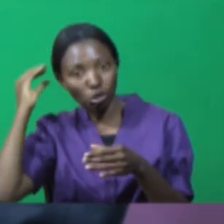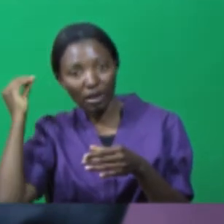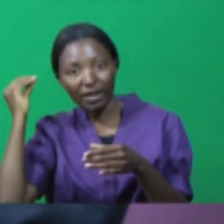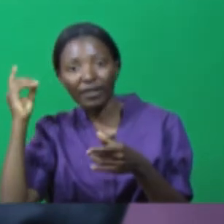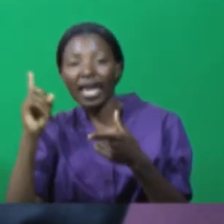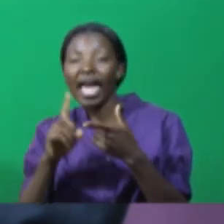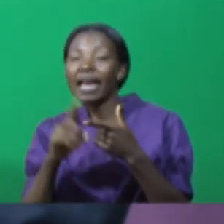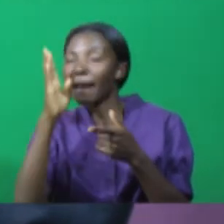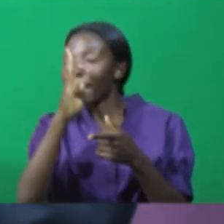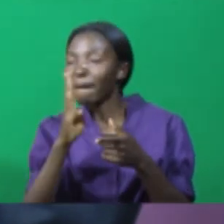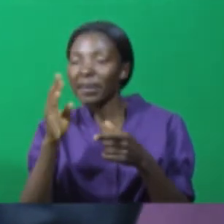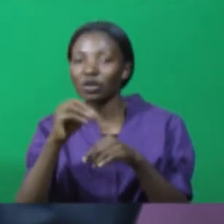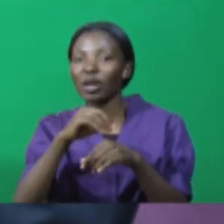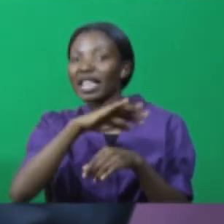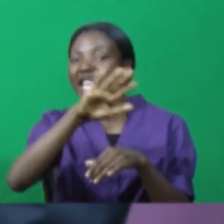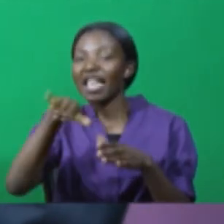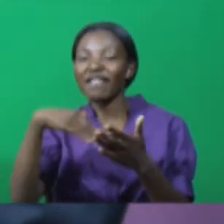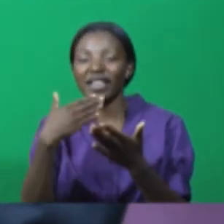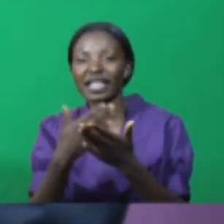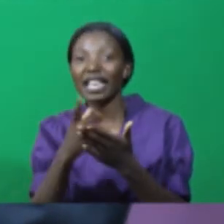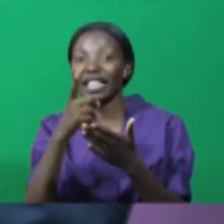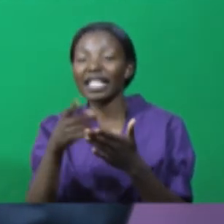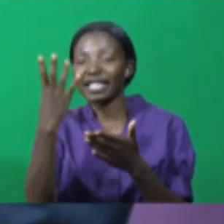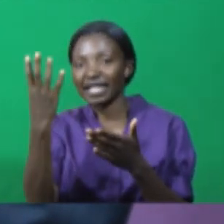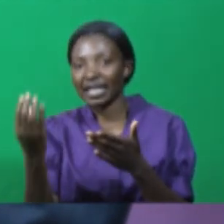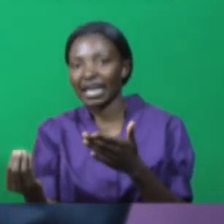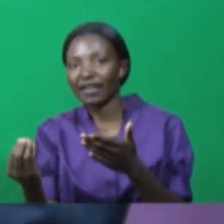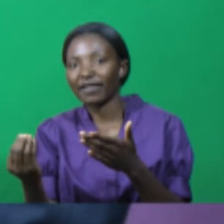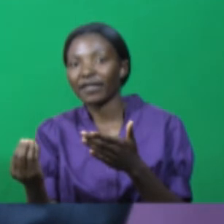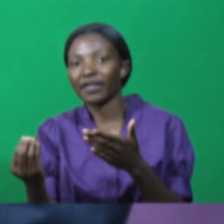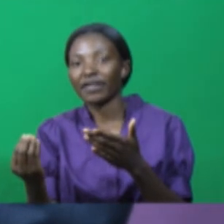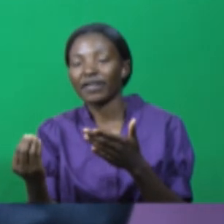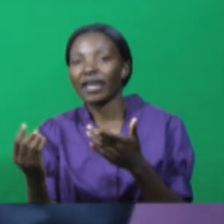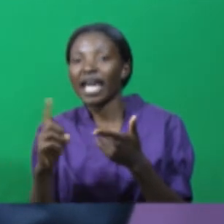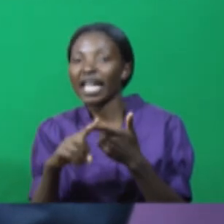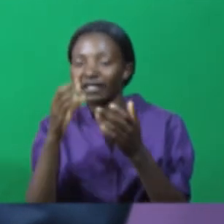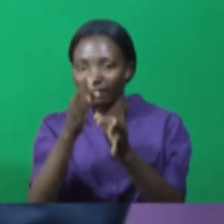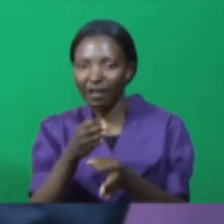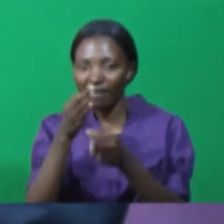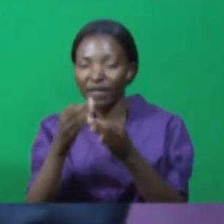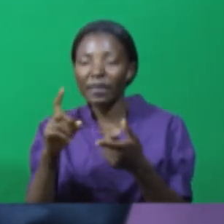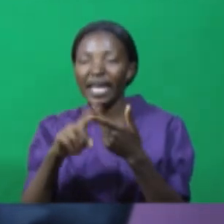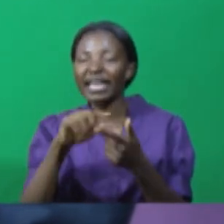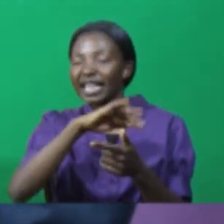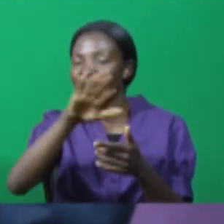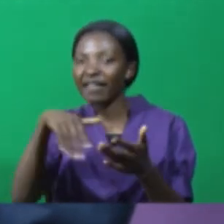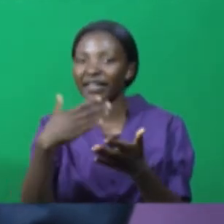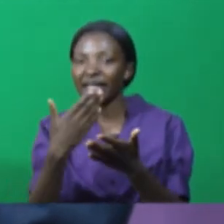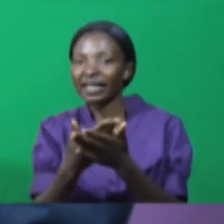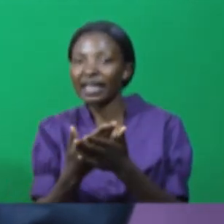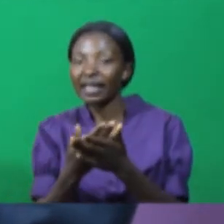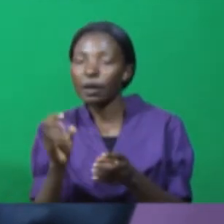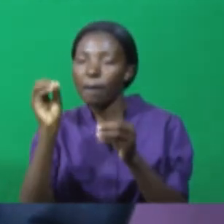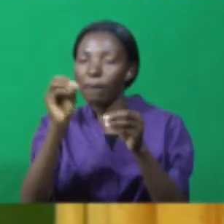kuri pamusoro pezvose zvakanga anazvo mumba momuku. Nokumunda. Waisiya zvose zvakanga anazvo